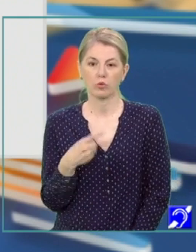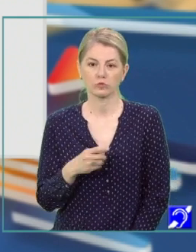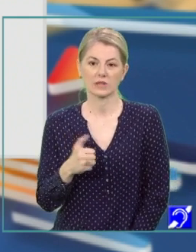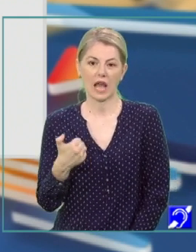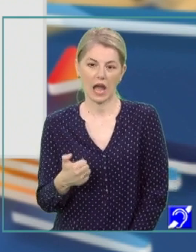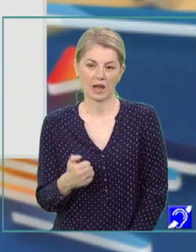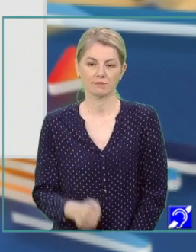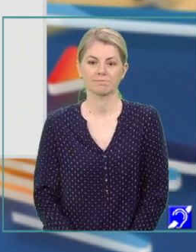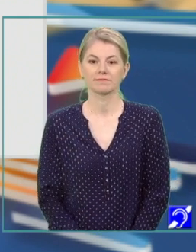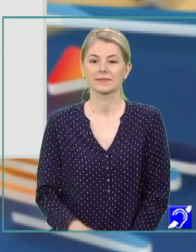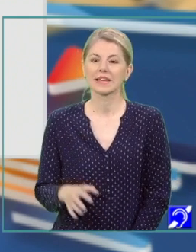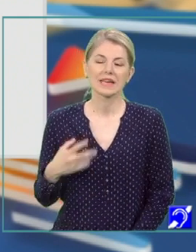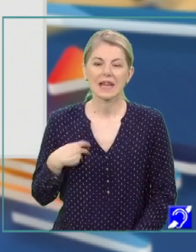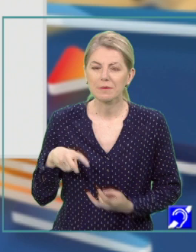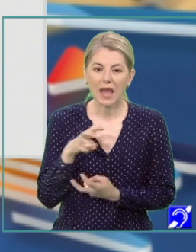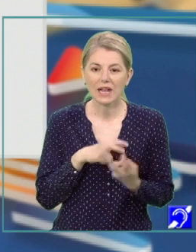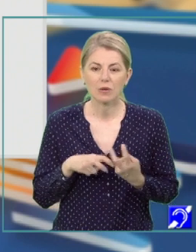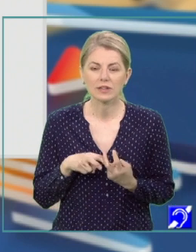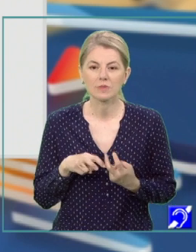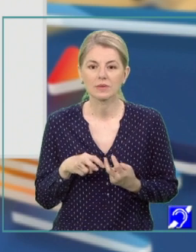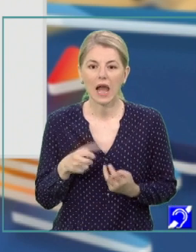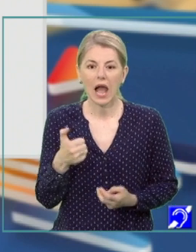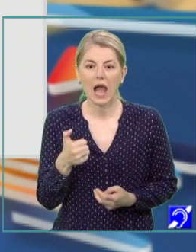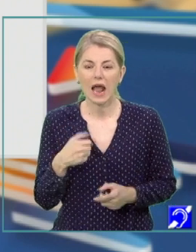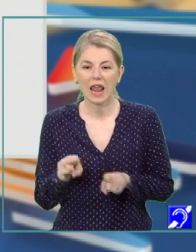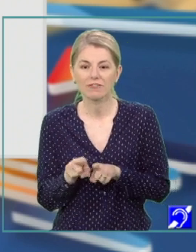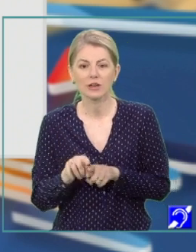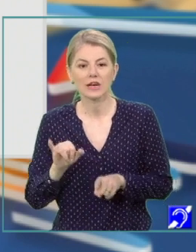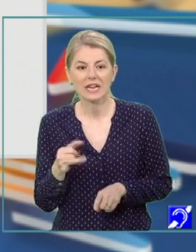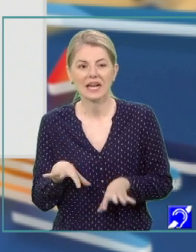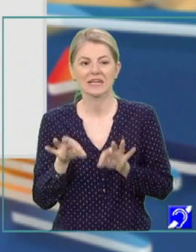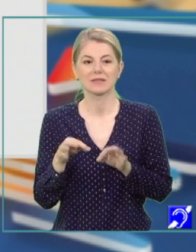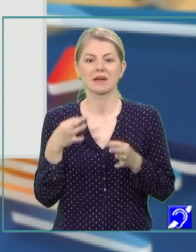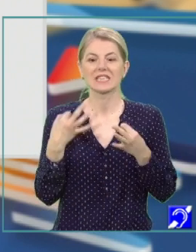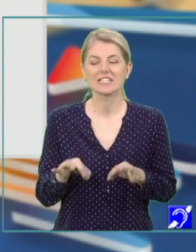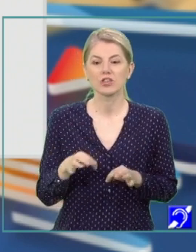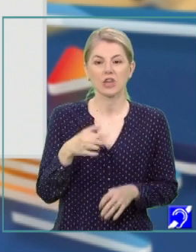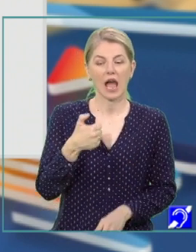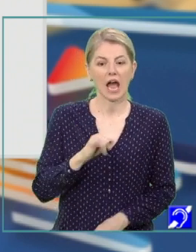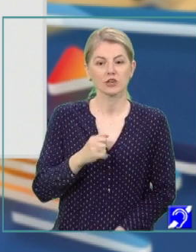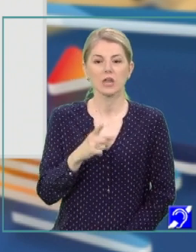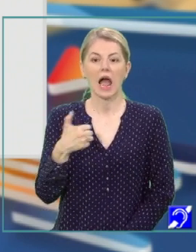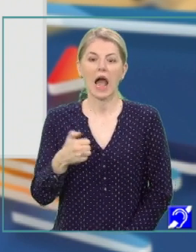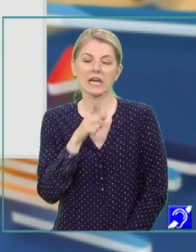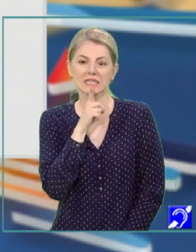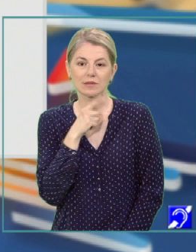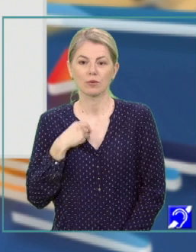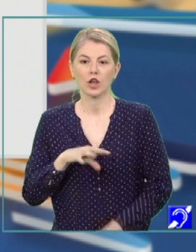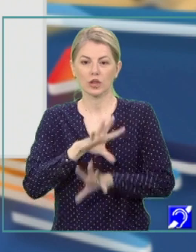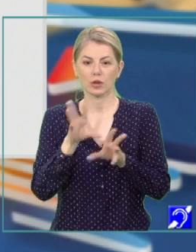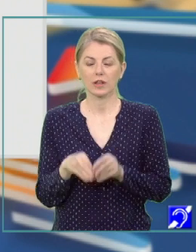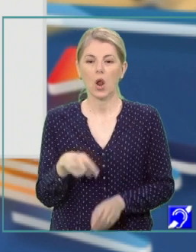100A, ia să mai găsim și aici un A, dragii mei, și mai găsim și aici 10A. Și am obținut un total